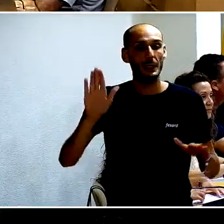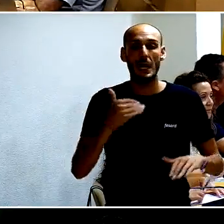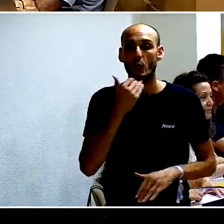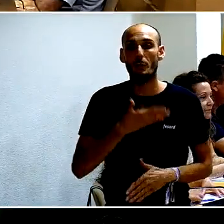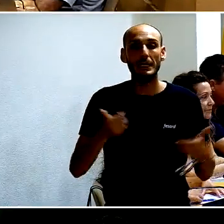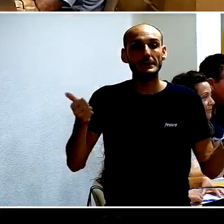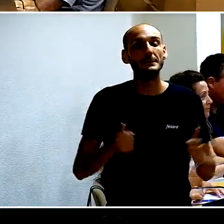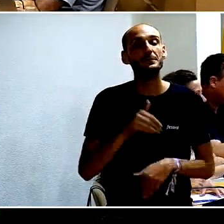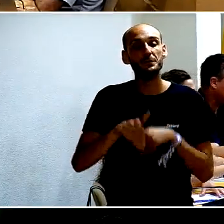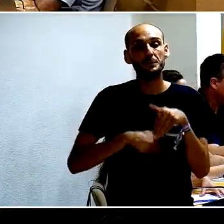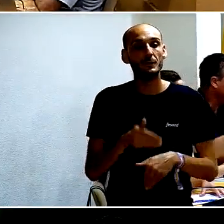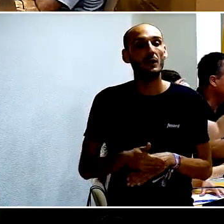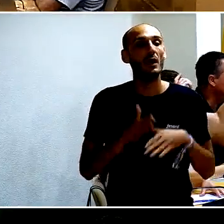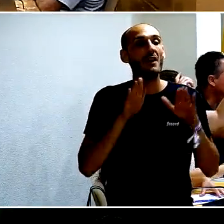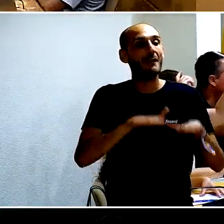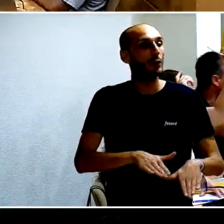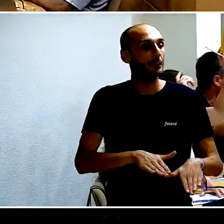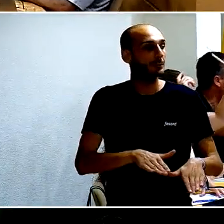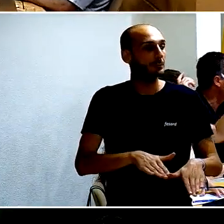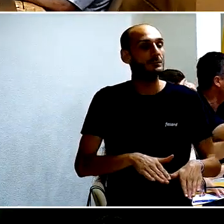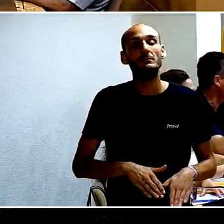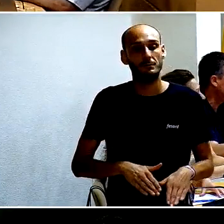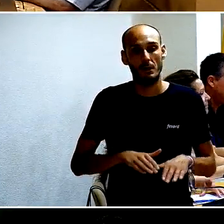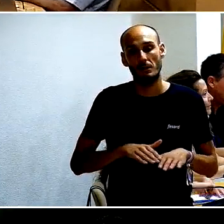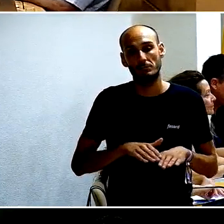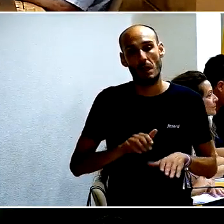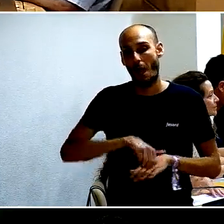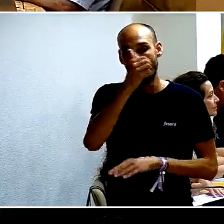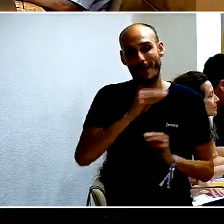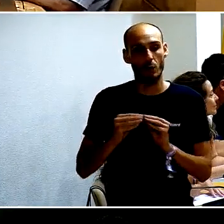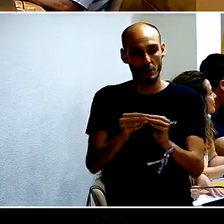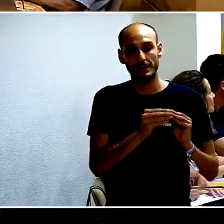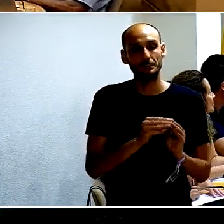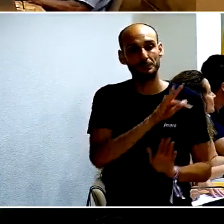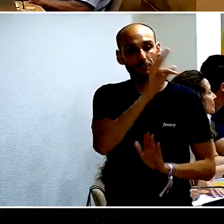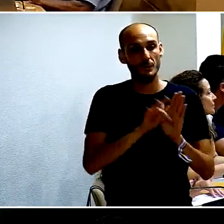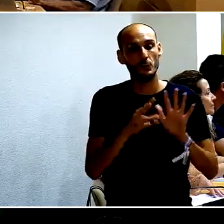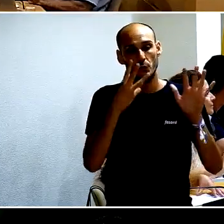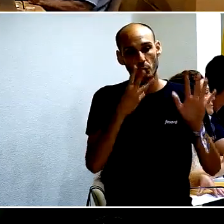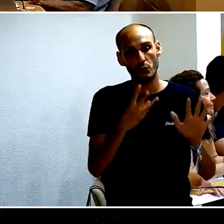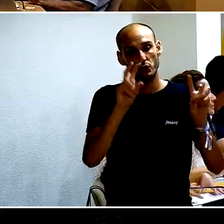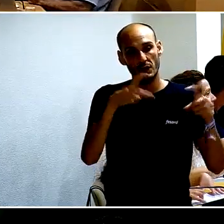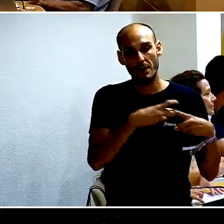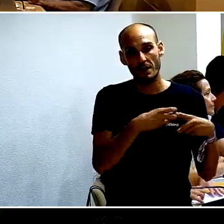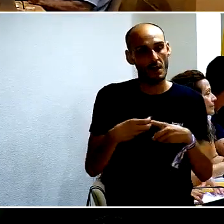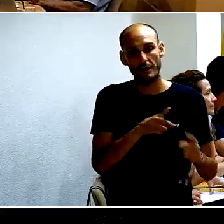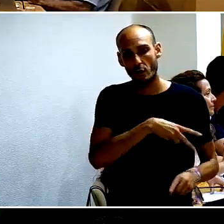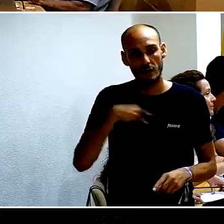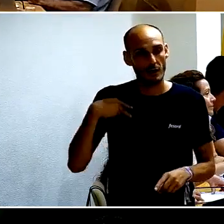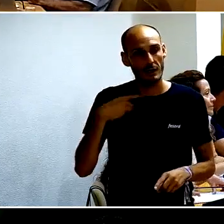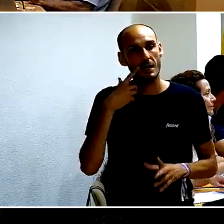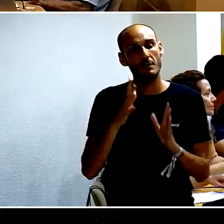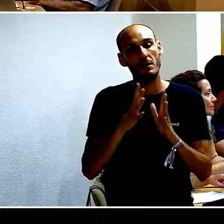la votació. Vots a favor de la proposta? Queda aprovada per unanimitat. El punt número 8, d'Hisenda i Administració General, modificació de l'acord